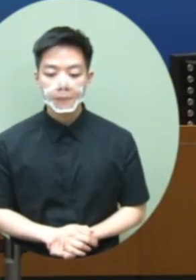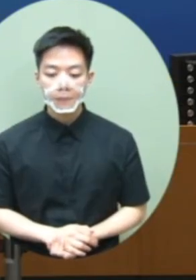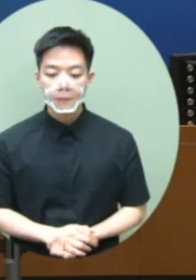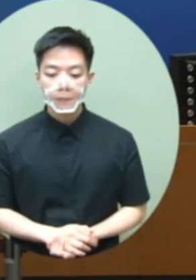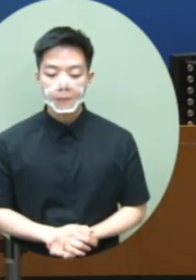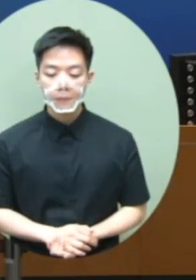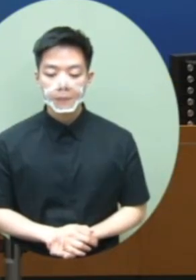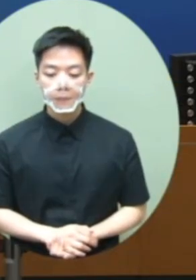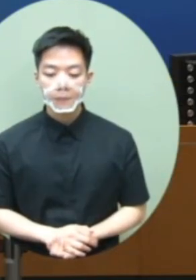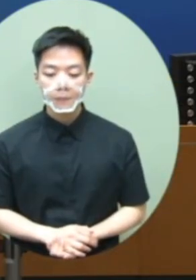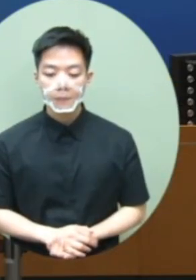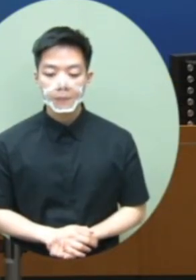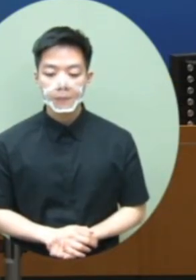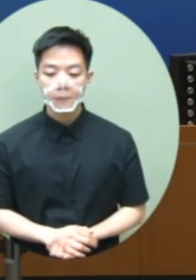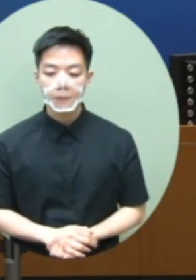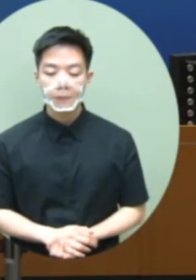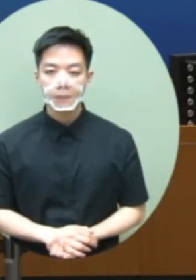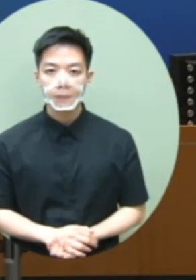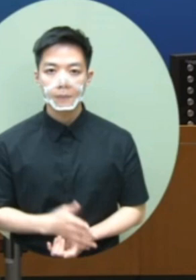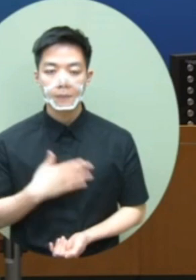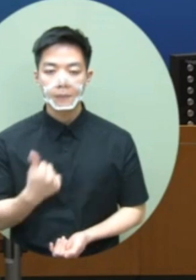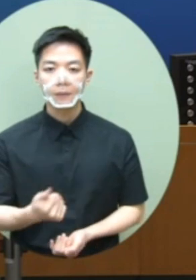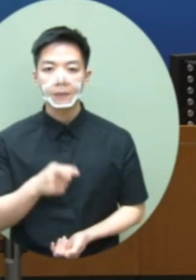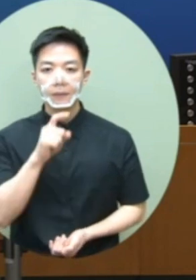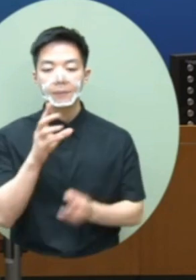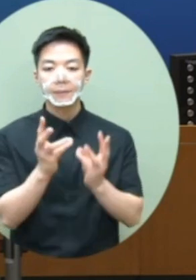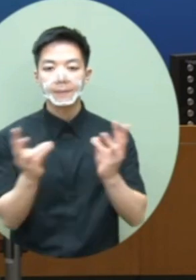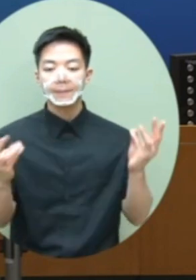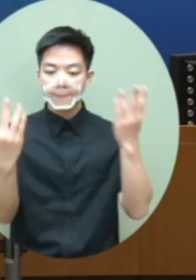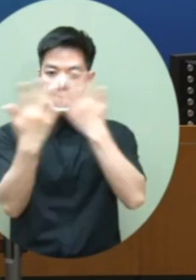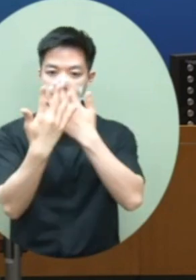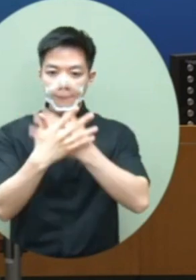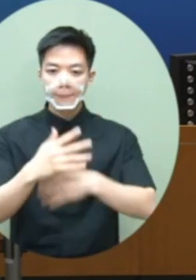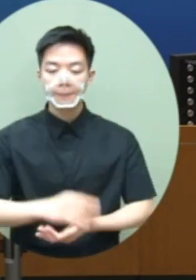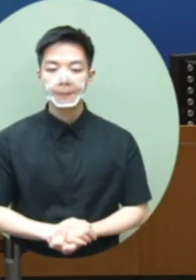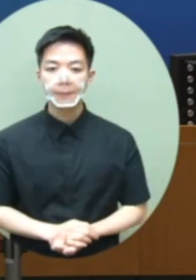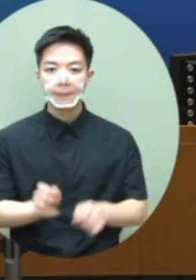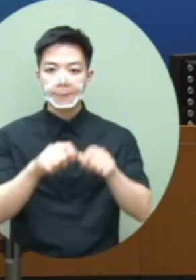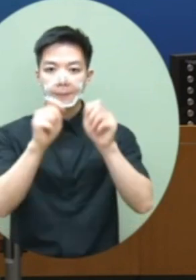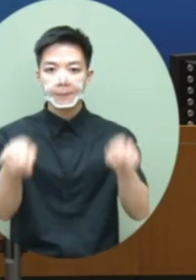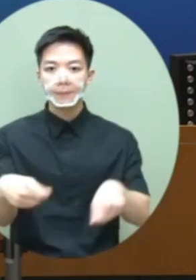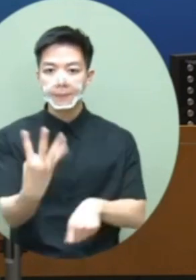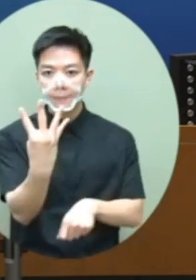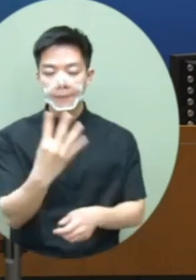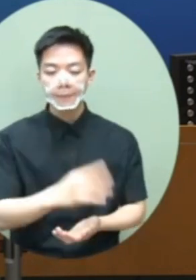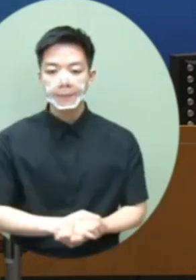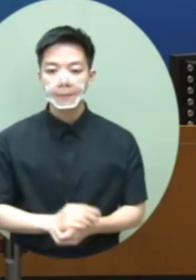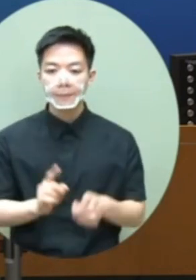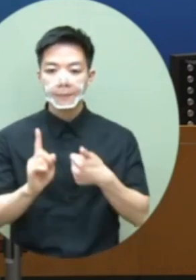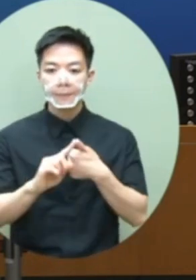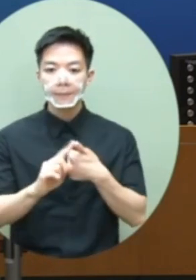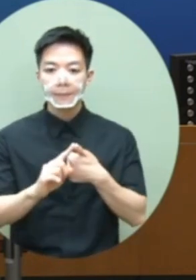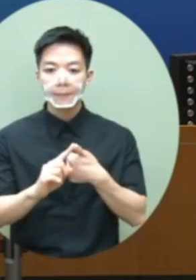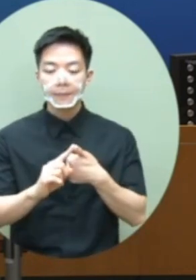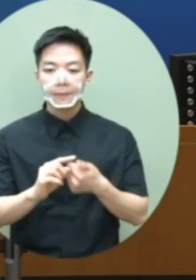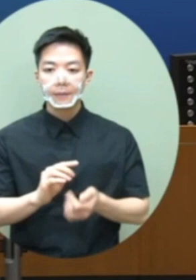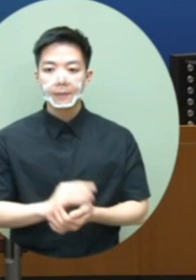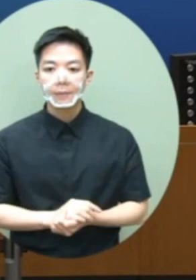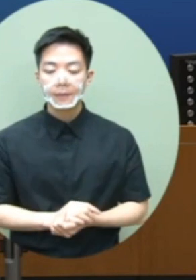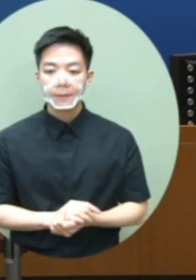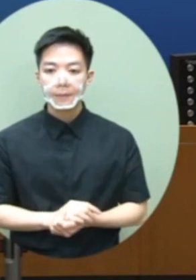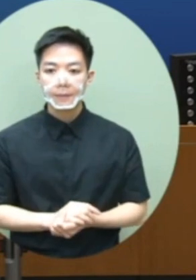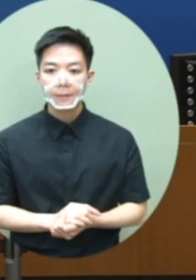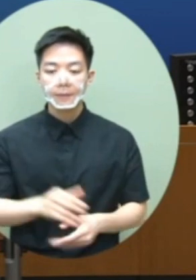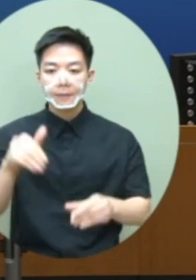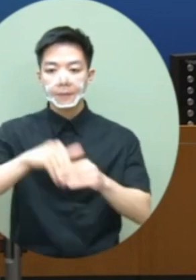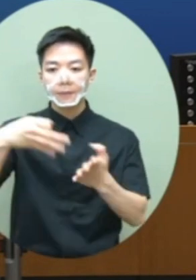是的，這位麻煩。 是，你好，有線電視的，那有四條問題想問。那第一個就是，候選人資格